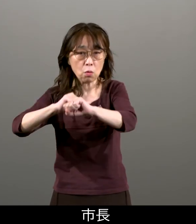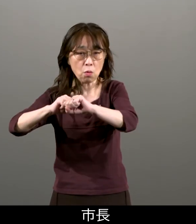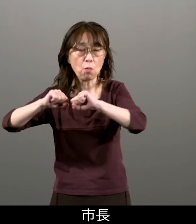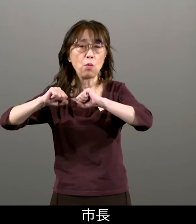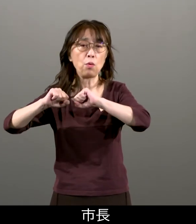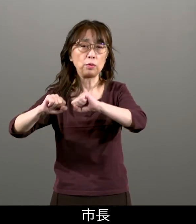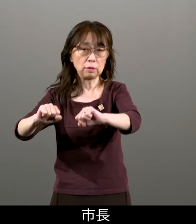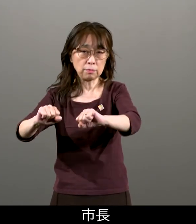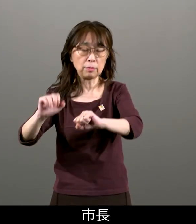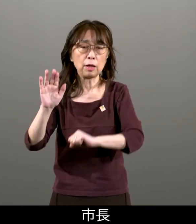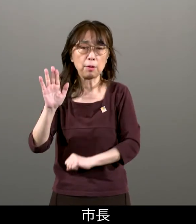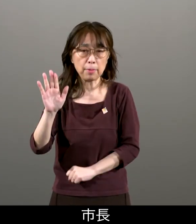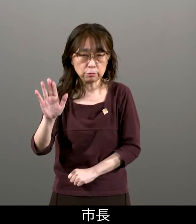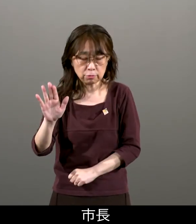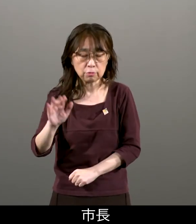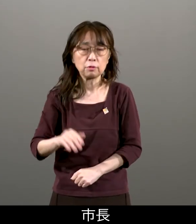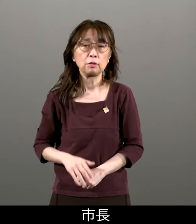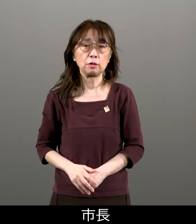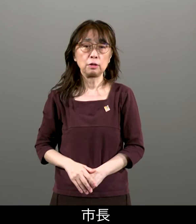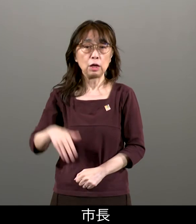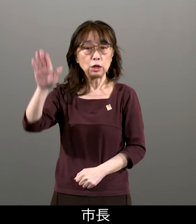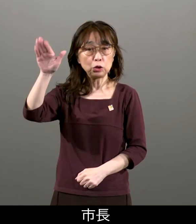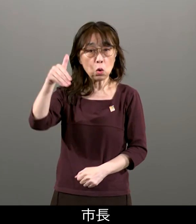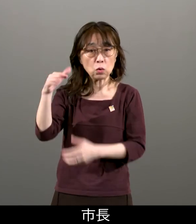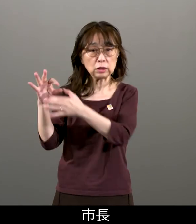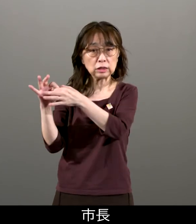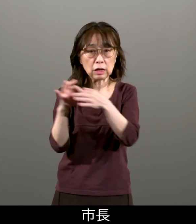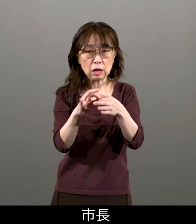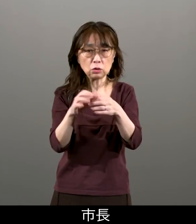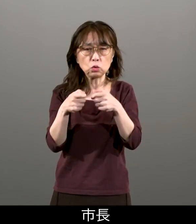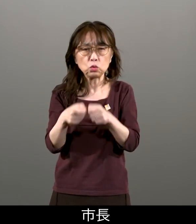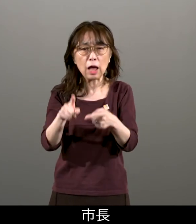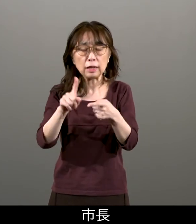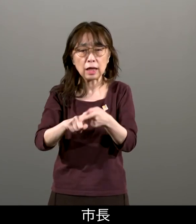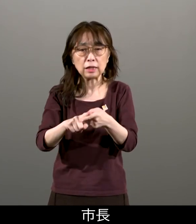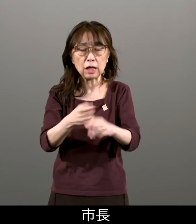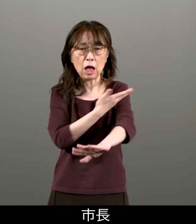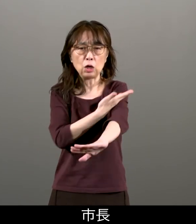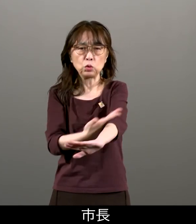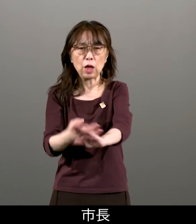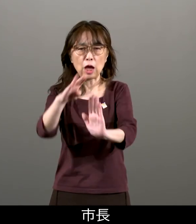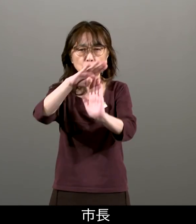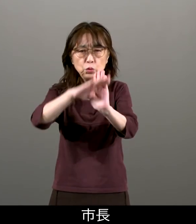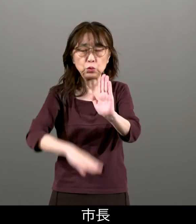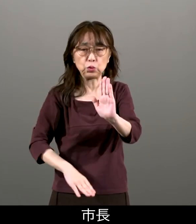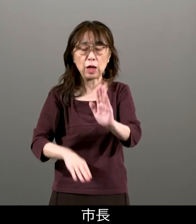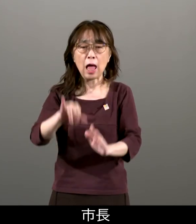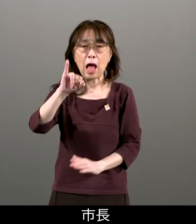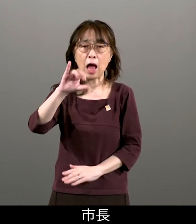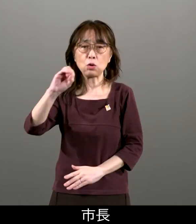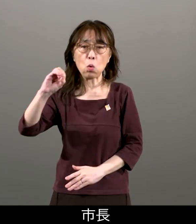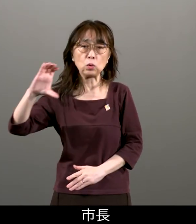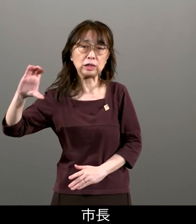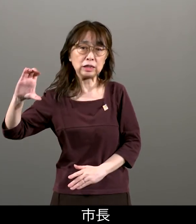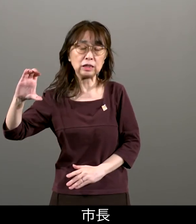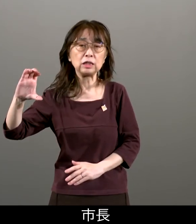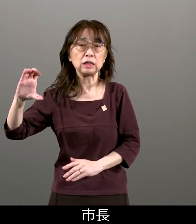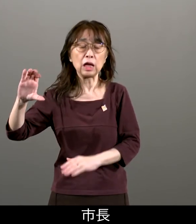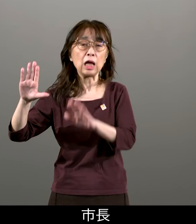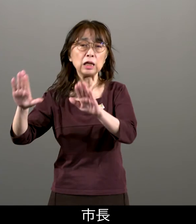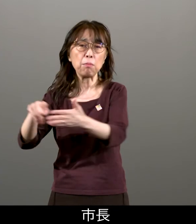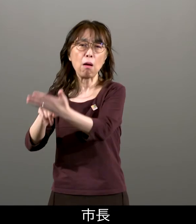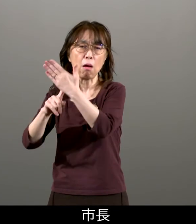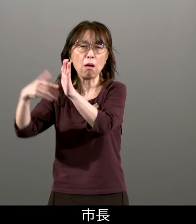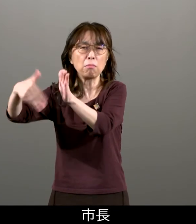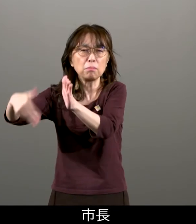をしてまいります。招致に関する具体的なスケジュールというものが、IOC から現時点で示されてい